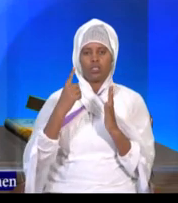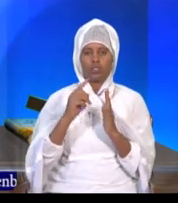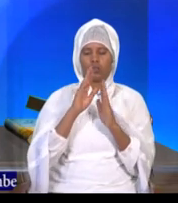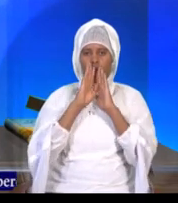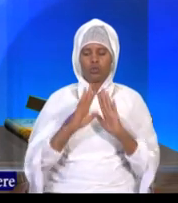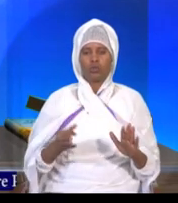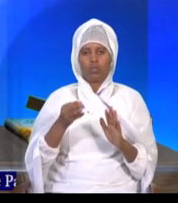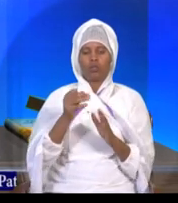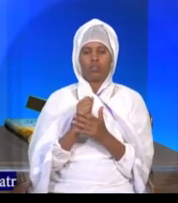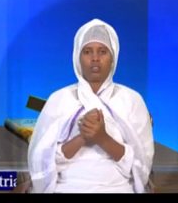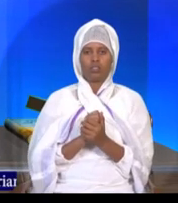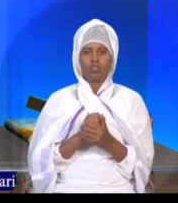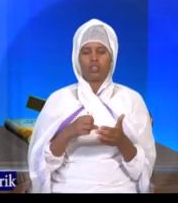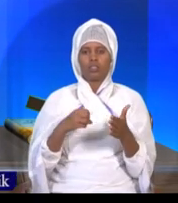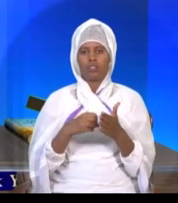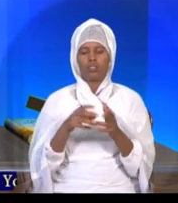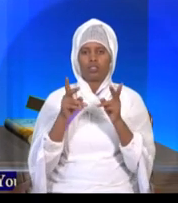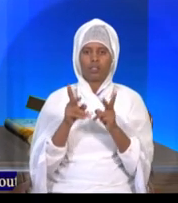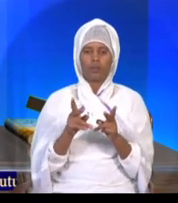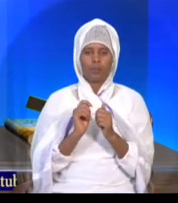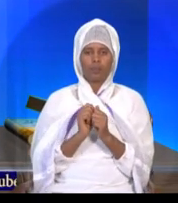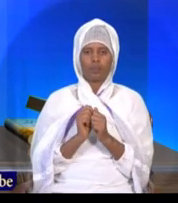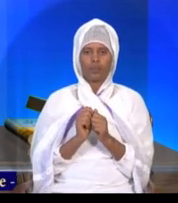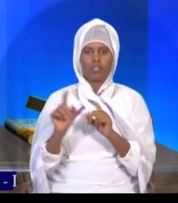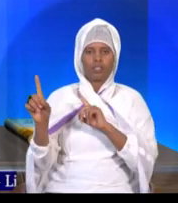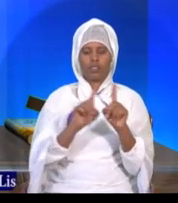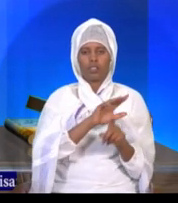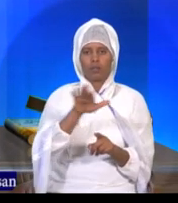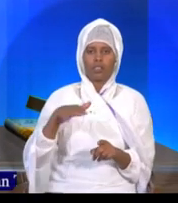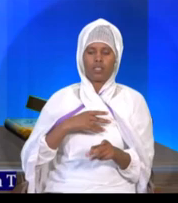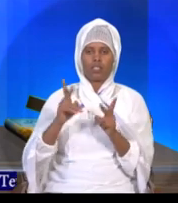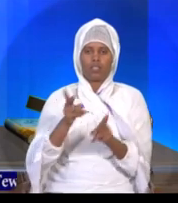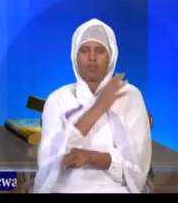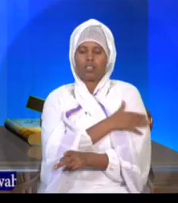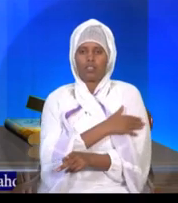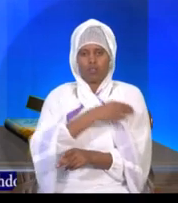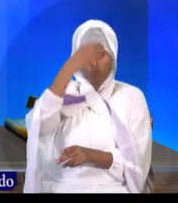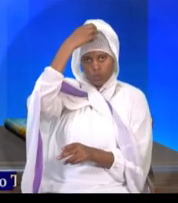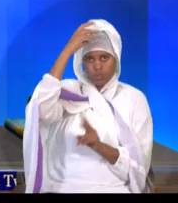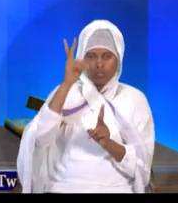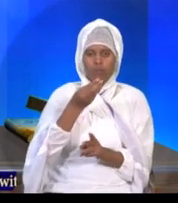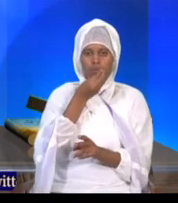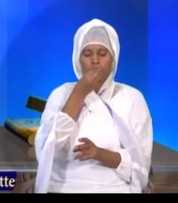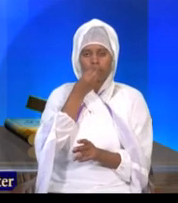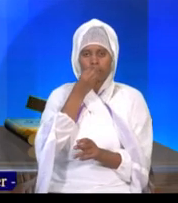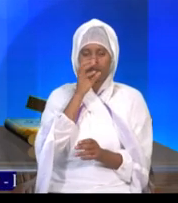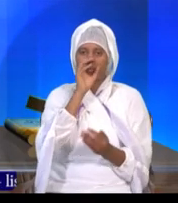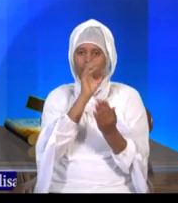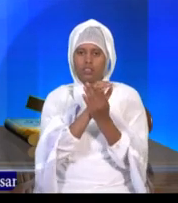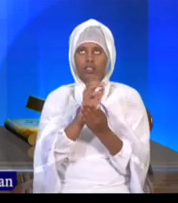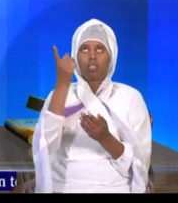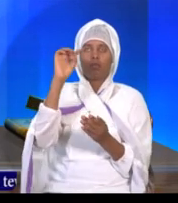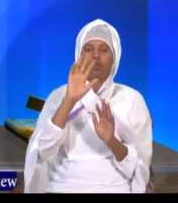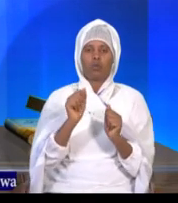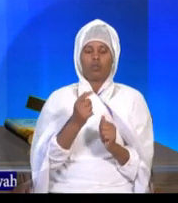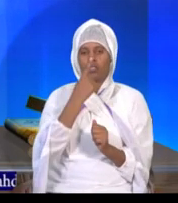حادة هاريا قدس باولوس سلازي سيب نعنا كم أقل قلت كرسوسن كم مقبت مستيرات أملاخن